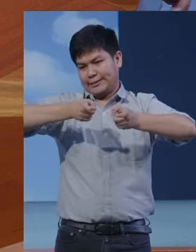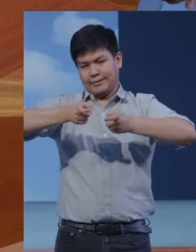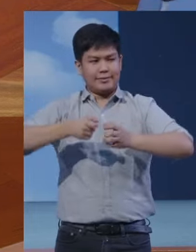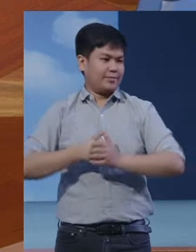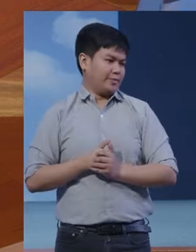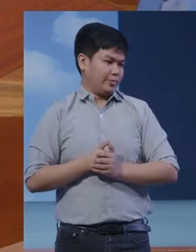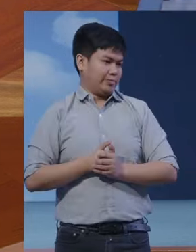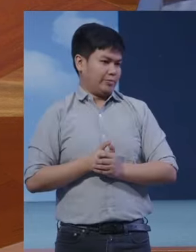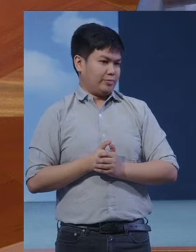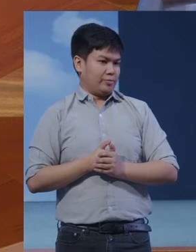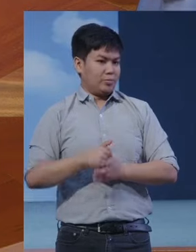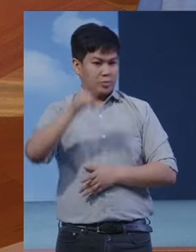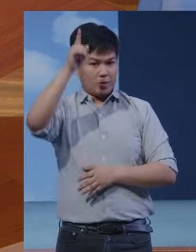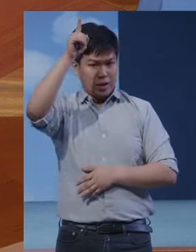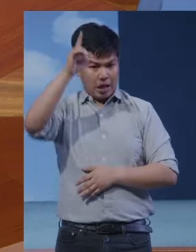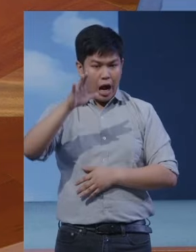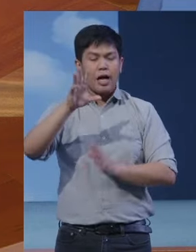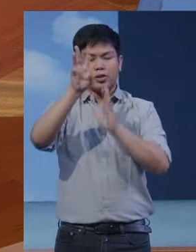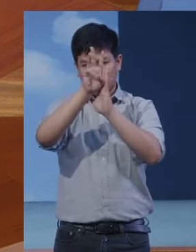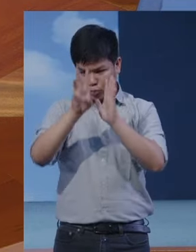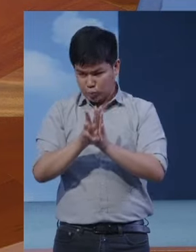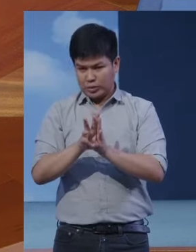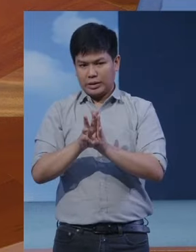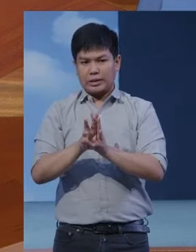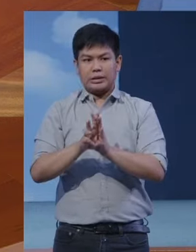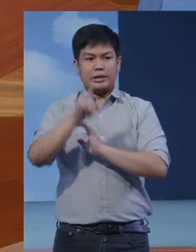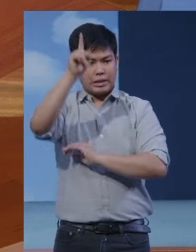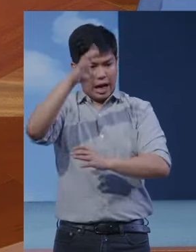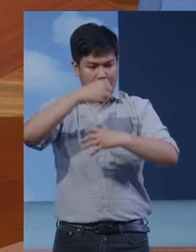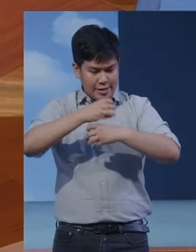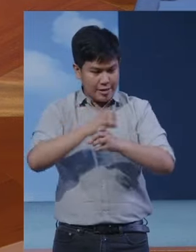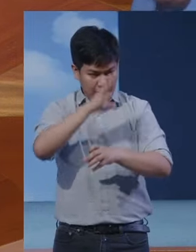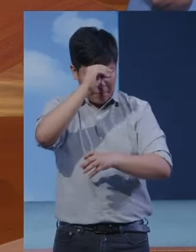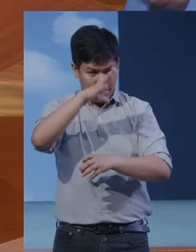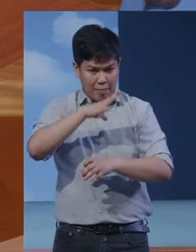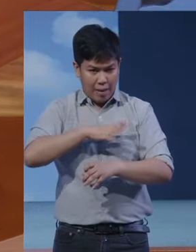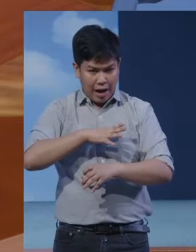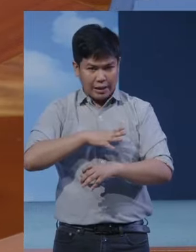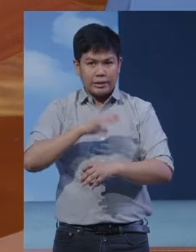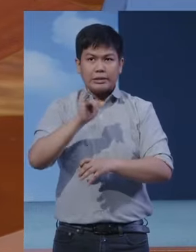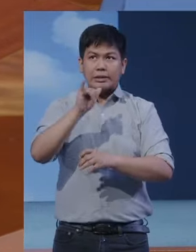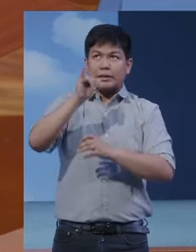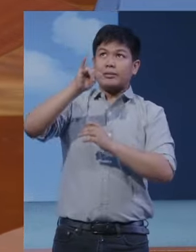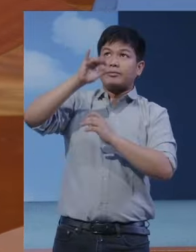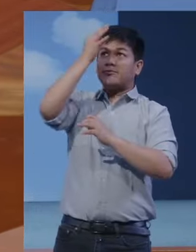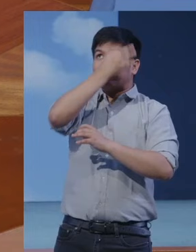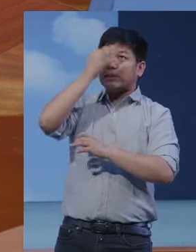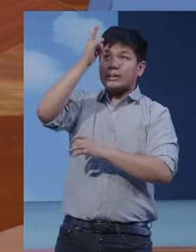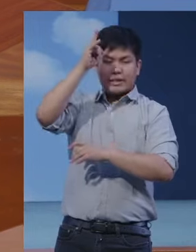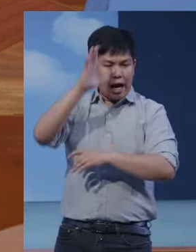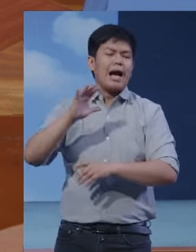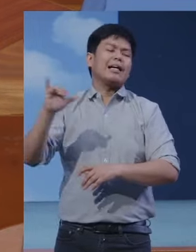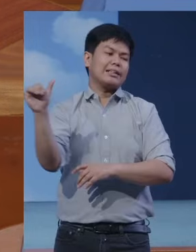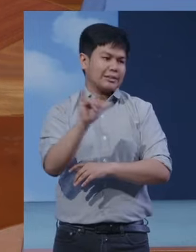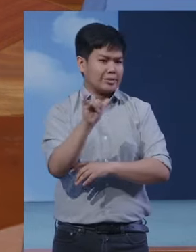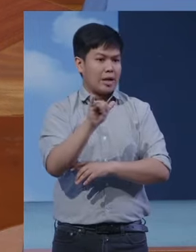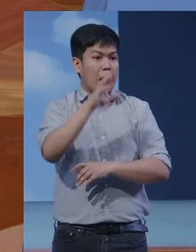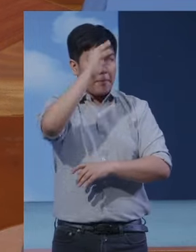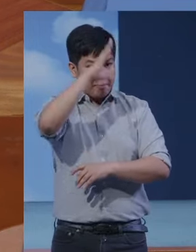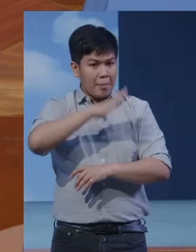on the earth so God created man in his own image in the image of God He created him male and